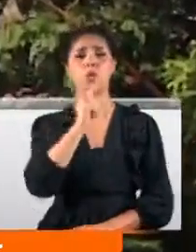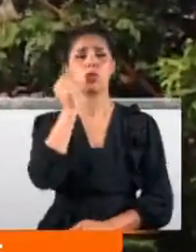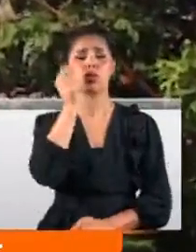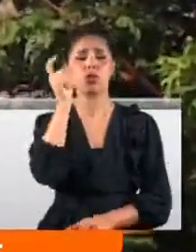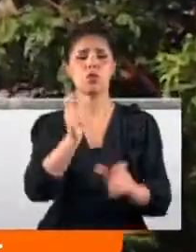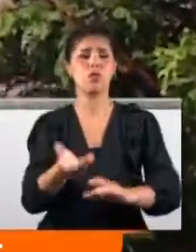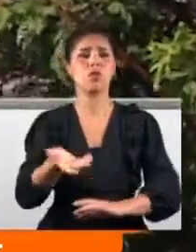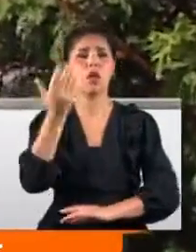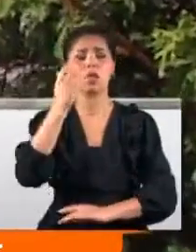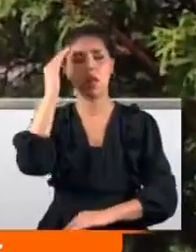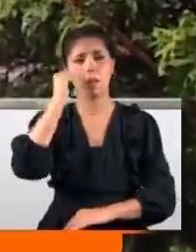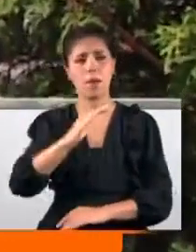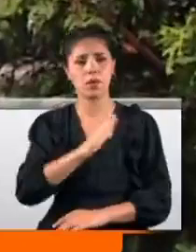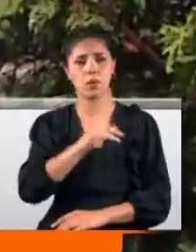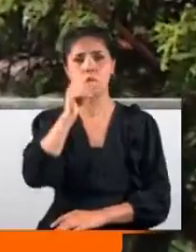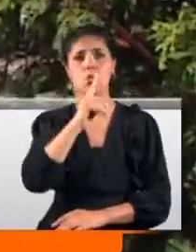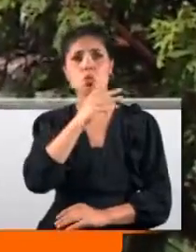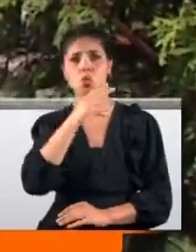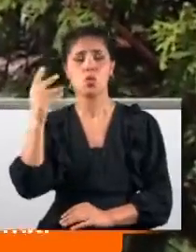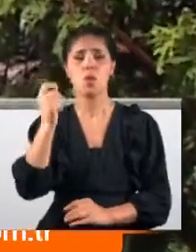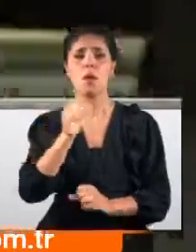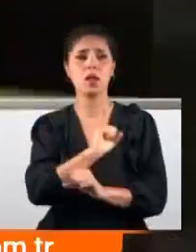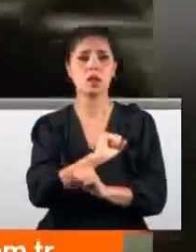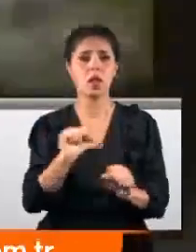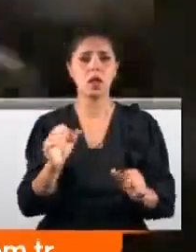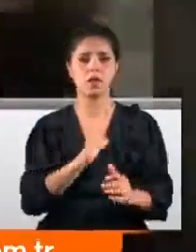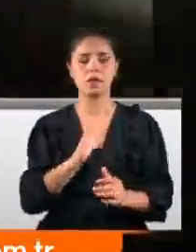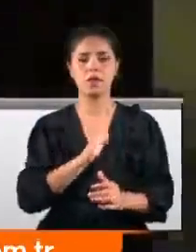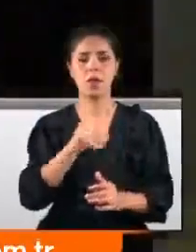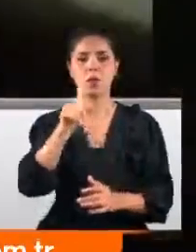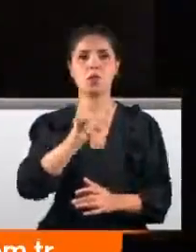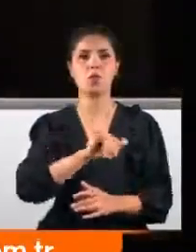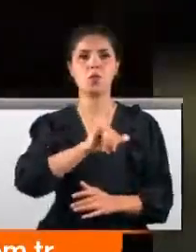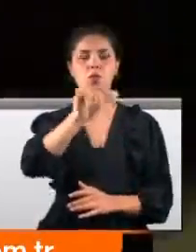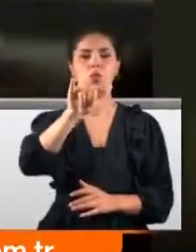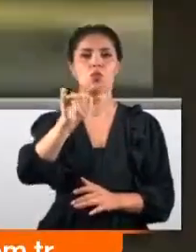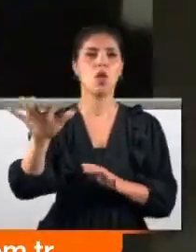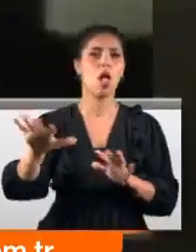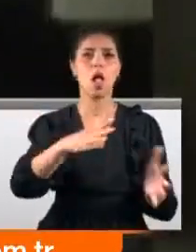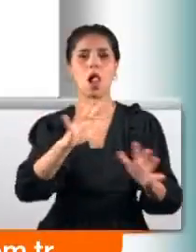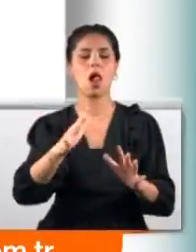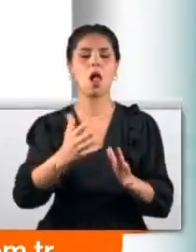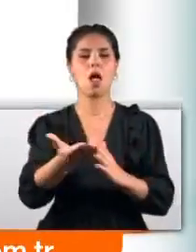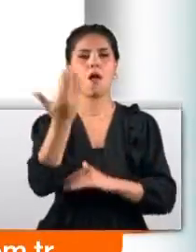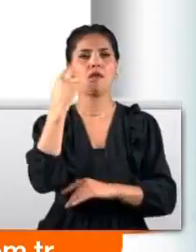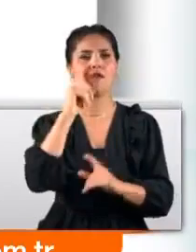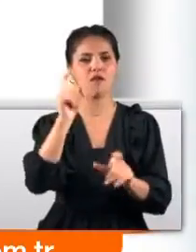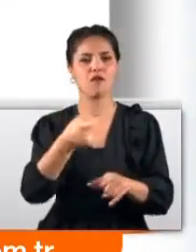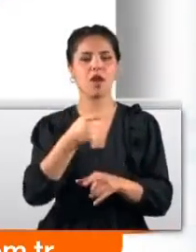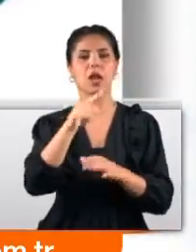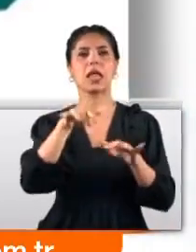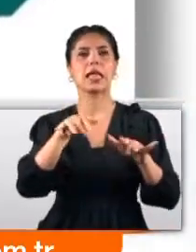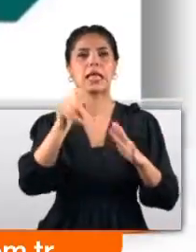var ve rakam 100 milyon TL civarında şu anda. Türbülans önceden fark eden yazılım ürettiğini söyledi. Sözde